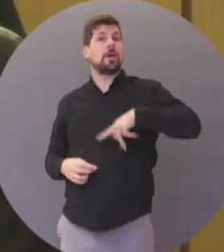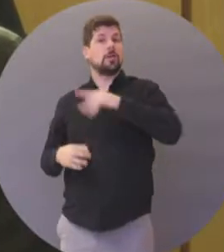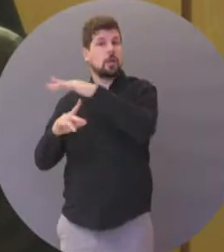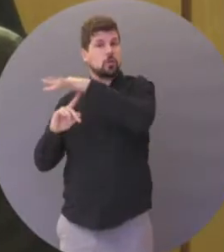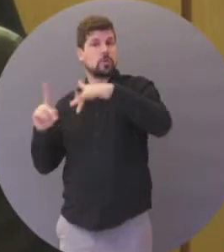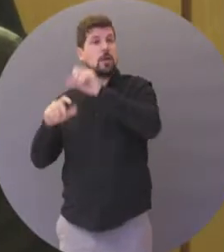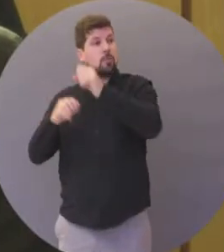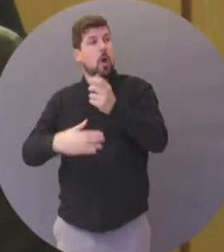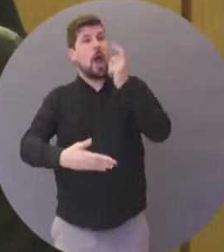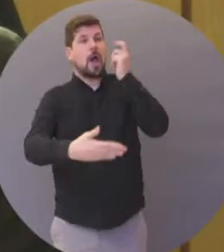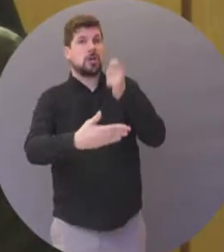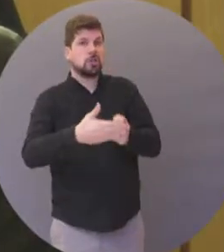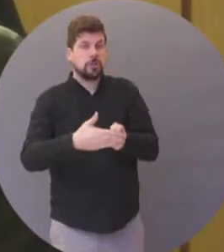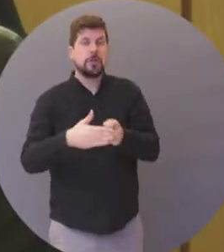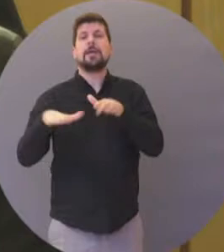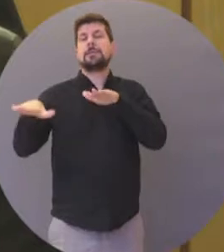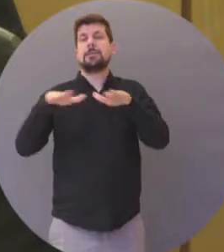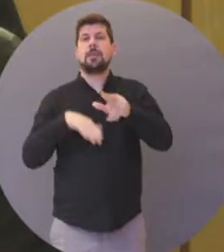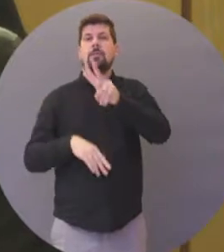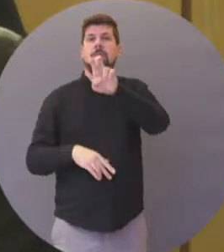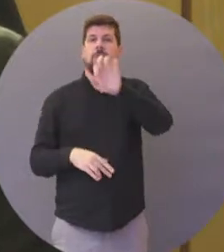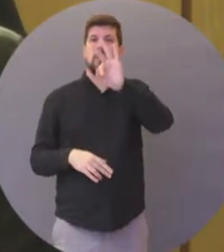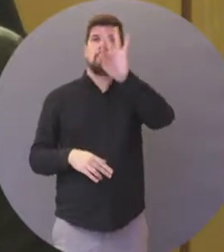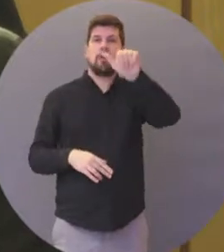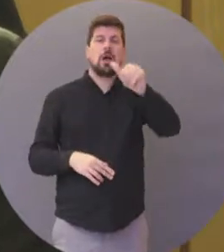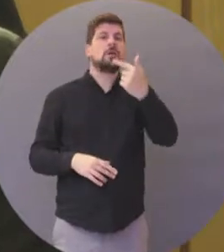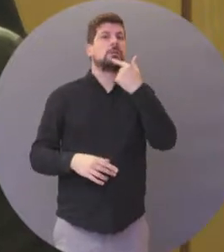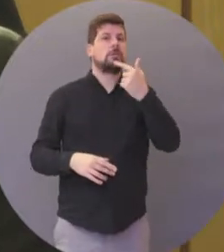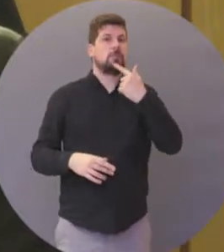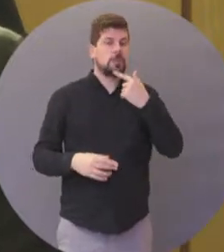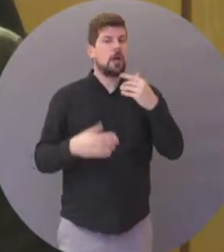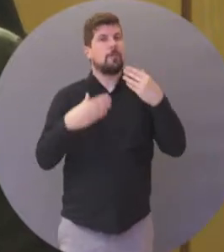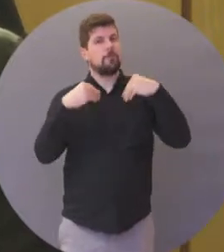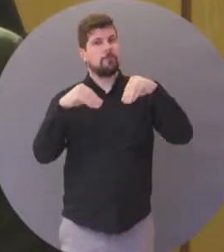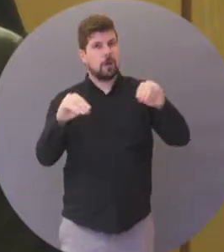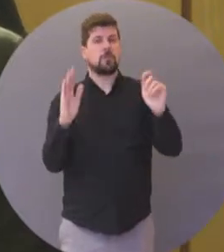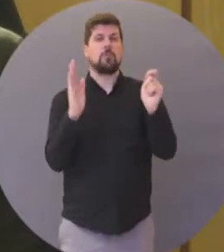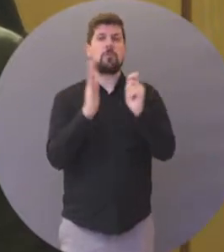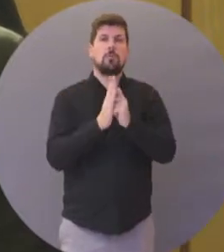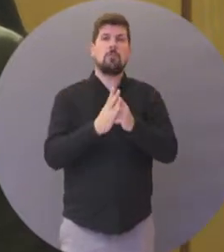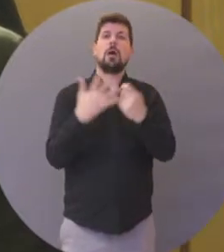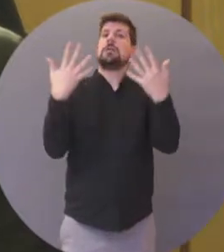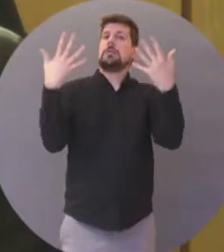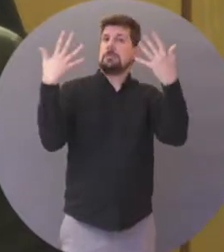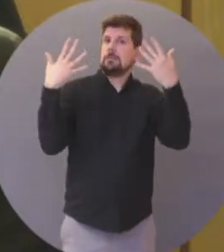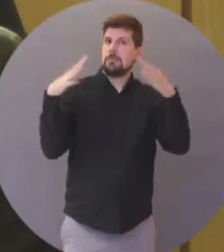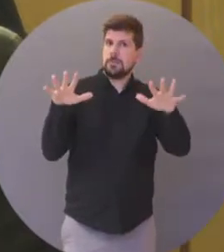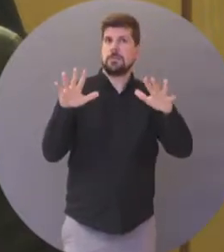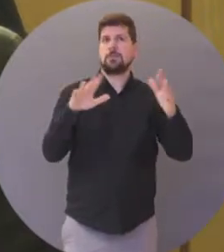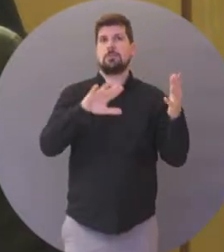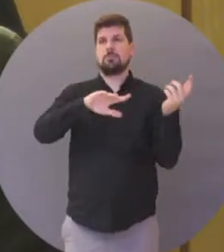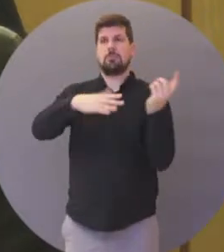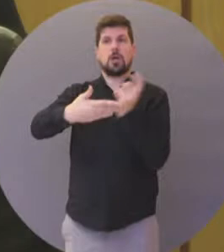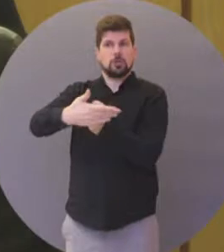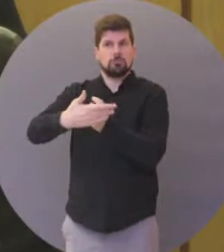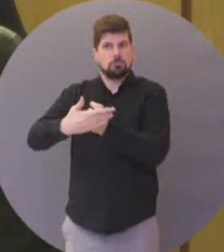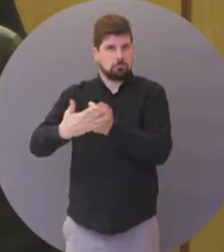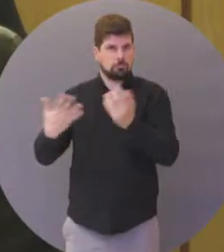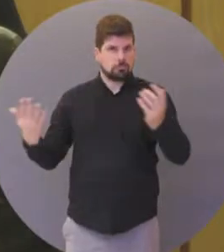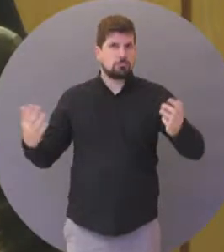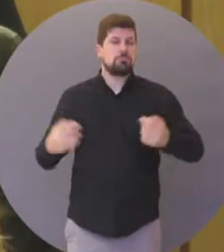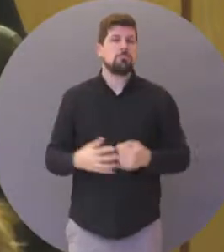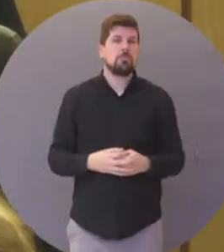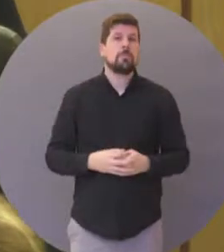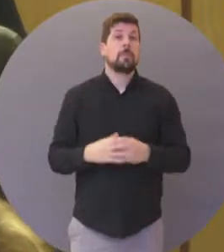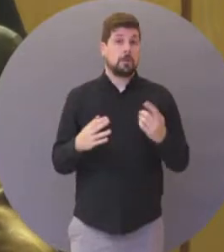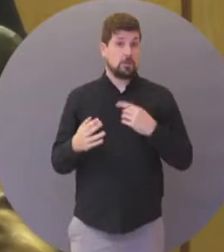VEFA c'est ce qu'on appelle la vente en fin d'achèvement mais la pénurie des matériaux a considérablement renchéri les